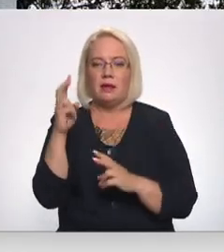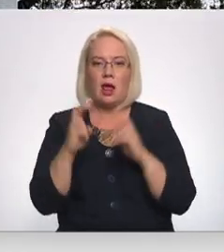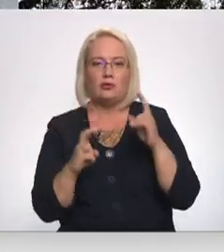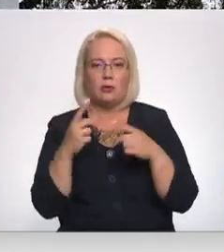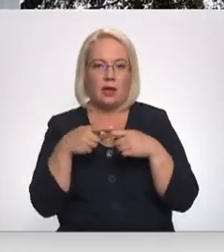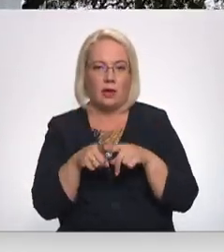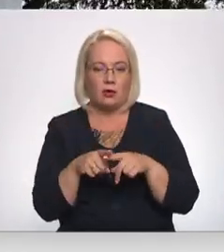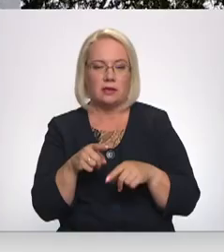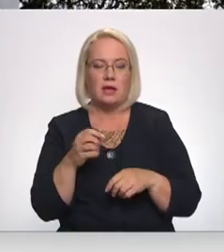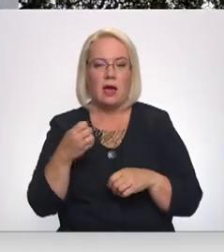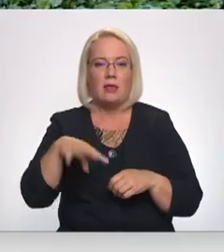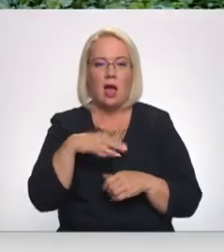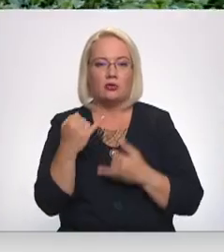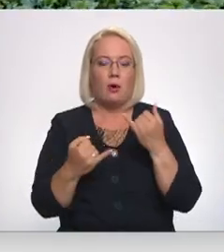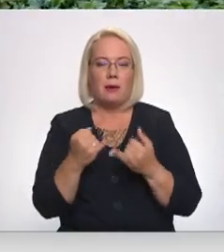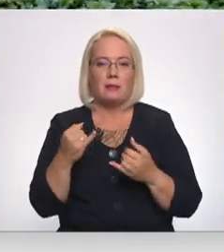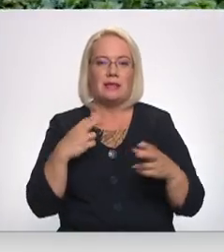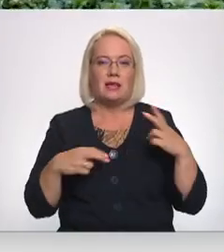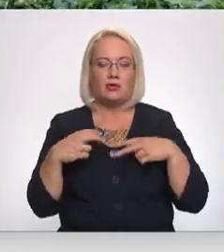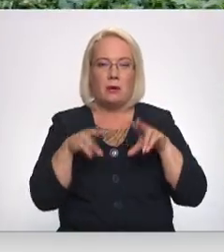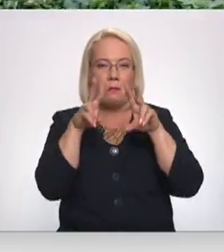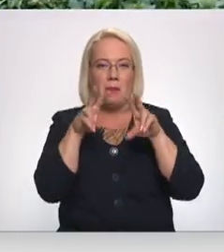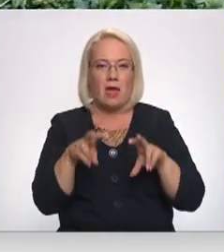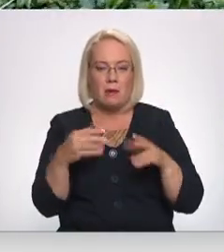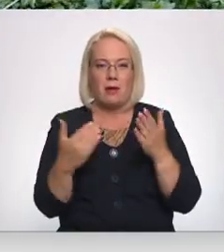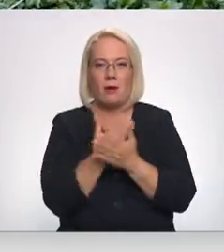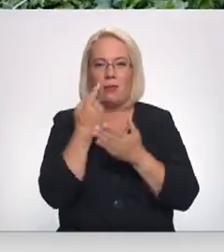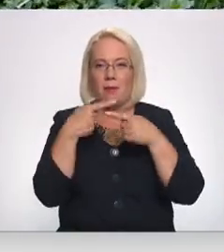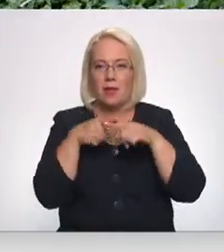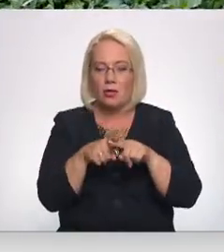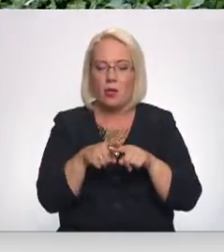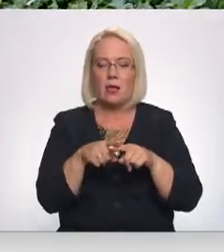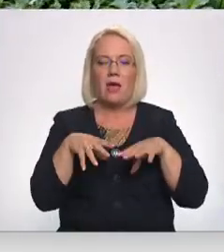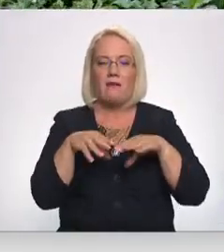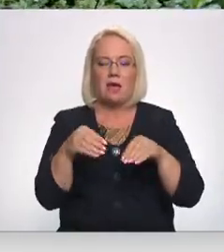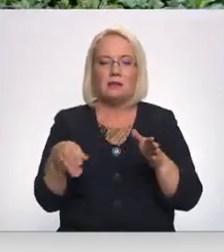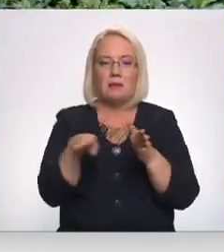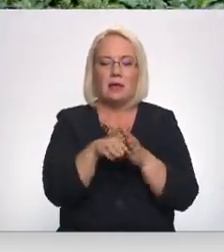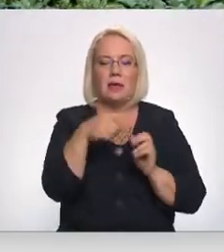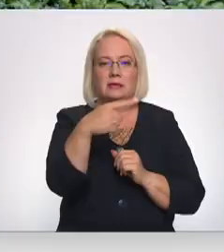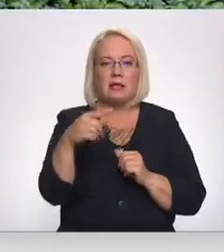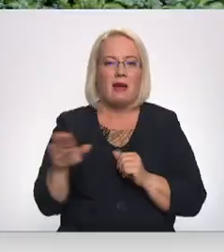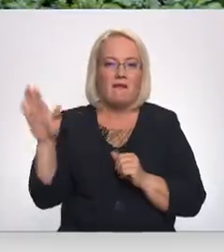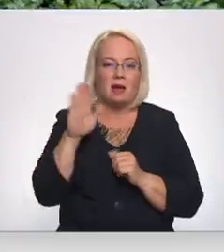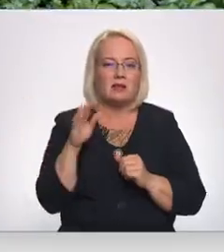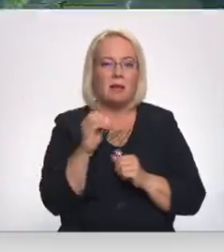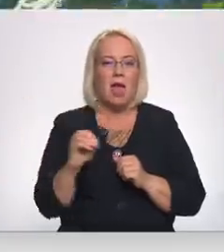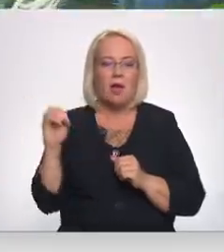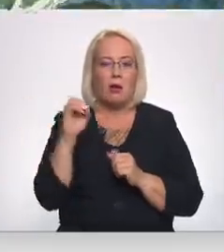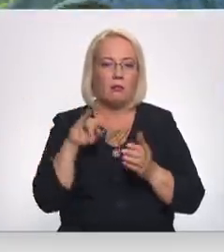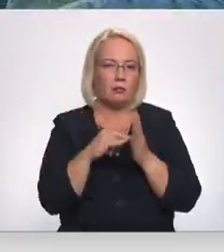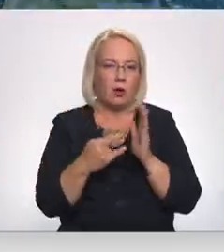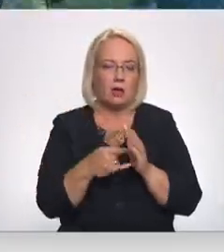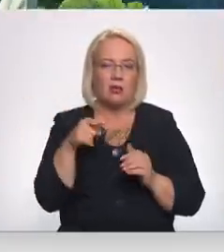iekārtas. Dārzkopības institūts pētījumu ar viedajām tehnoloģijām veic piedaloties kopā ar citām valstīm Eiropas projektā. Šis